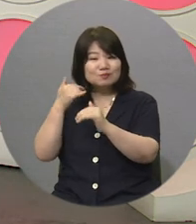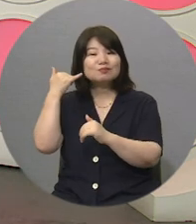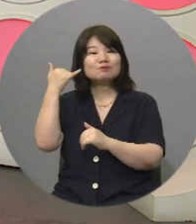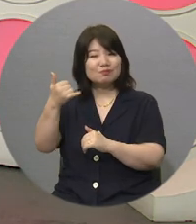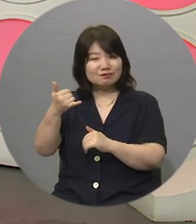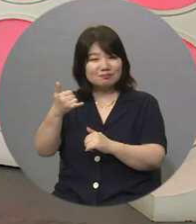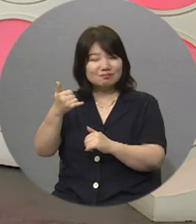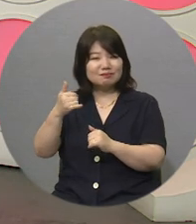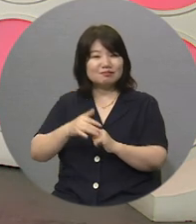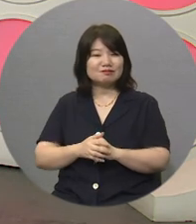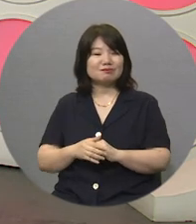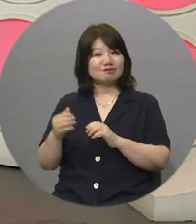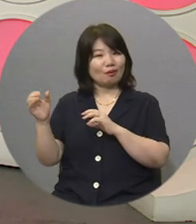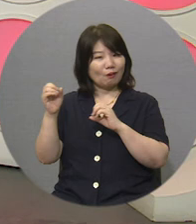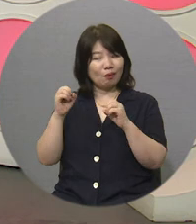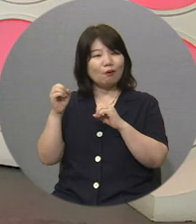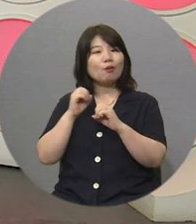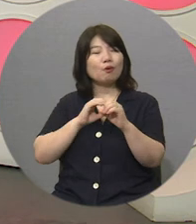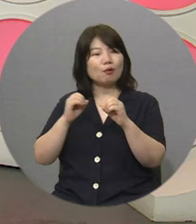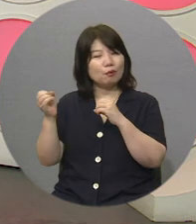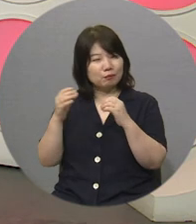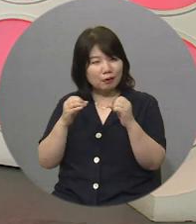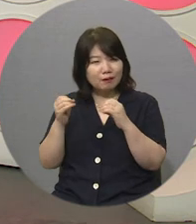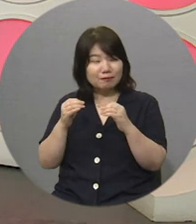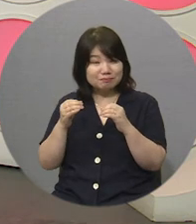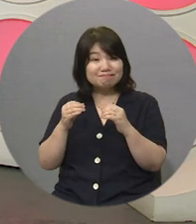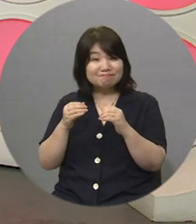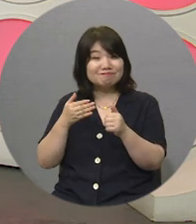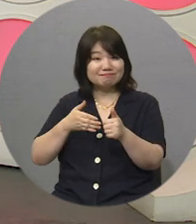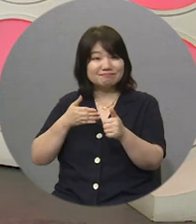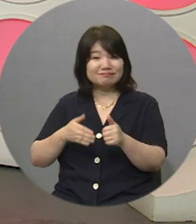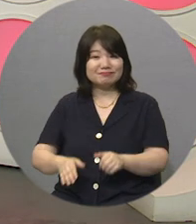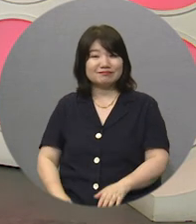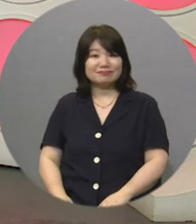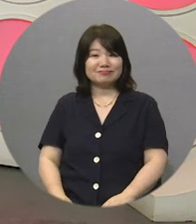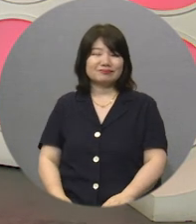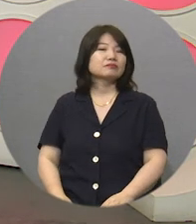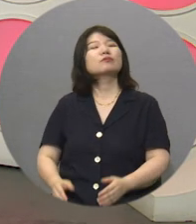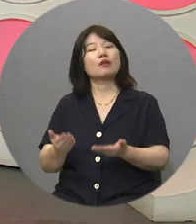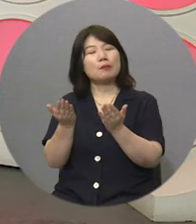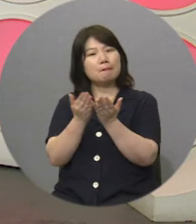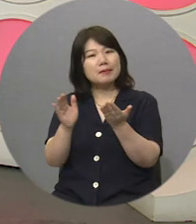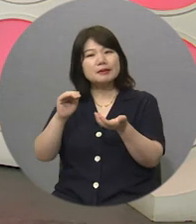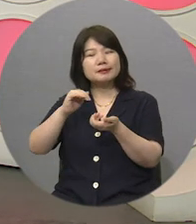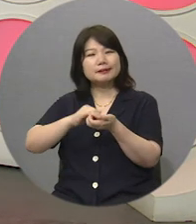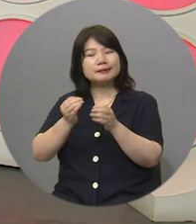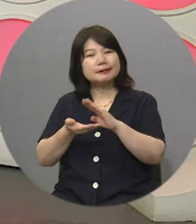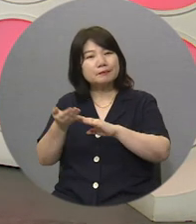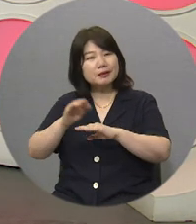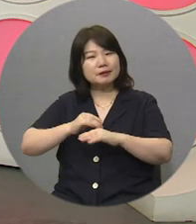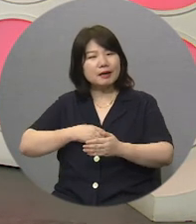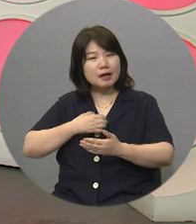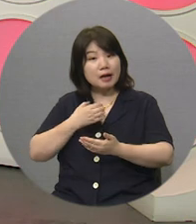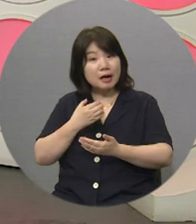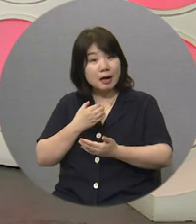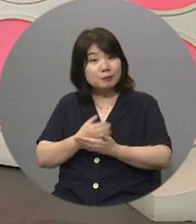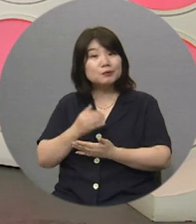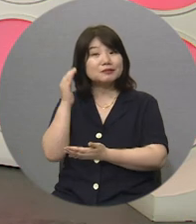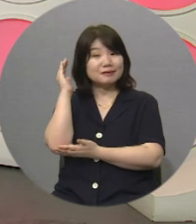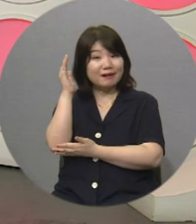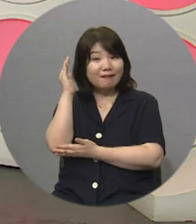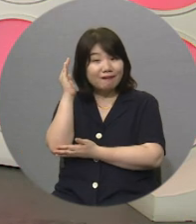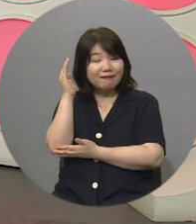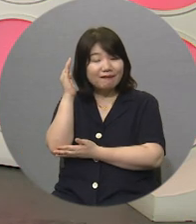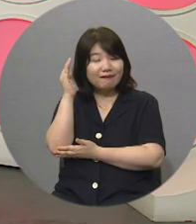전화라도 한 통화 이렇게 해서 소통하시면 더 좋을 것 같습니다. 네. 이렇게 그 짝짝이 양말처럼 감동 줄 수 있는 사연을 저희 복지TV로